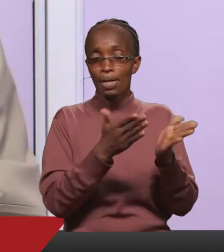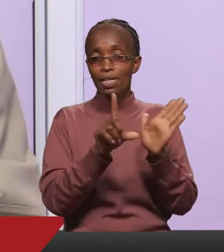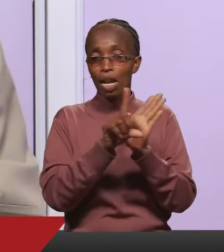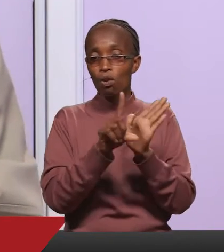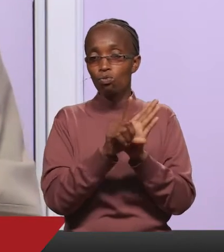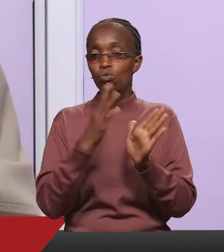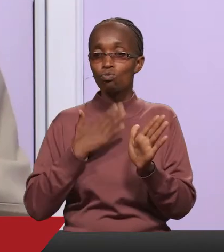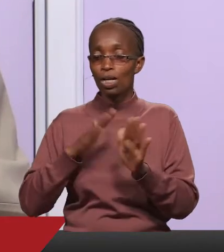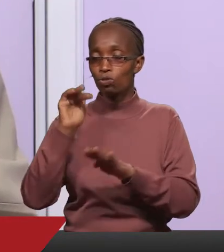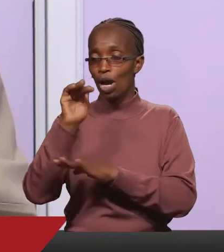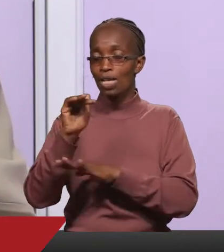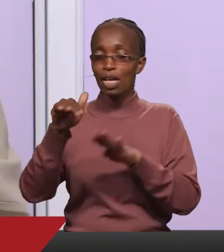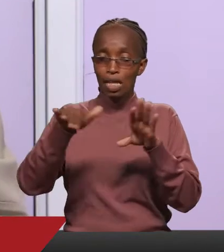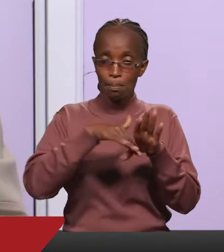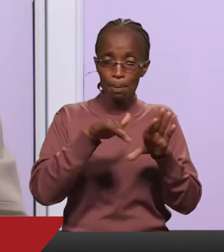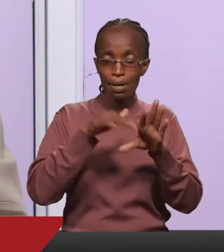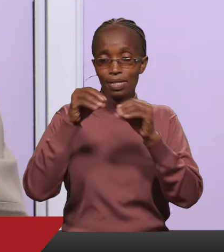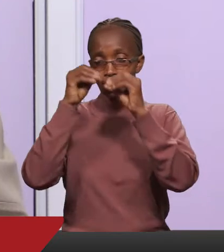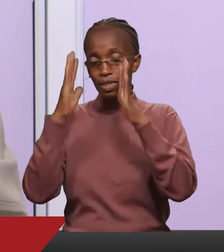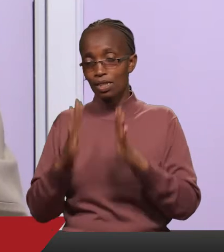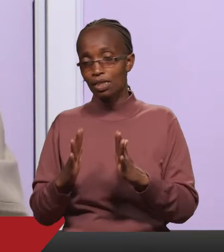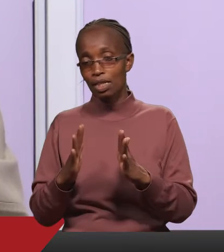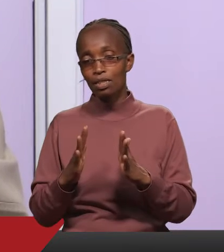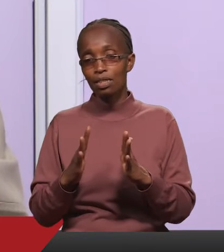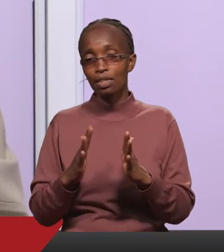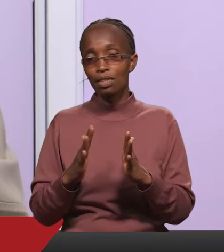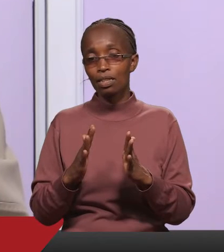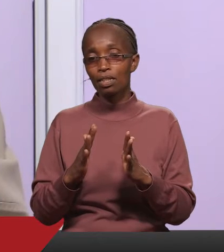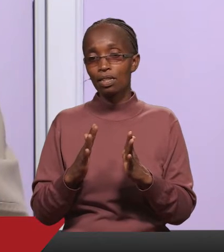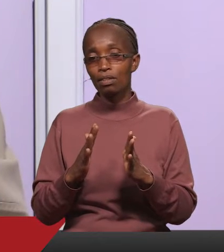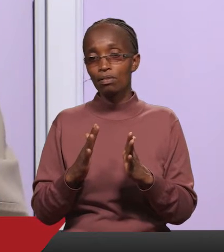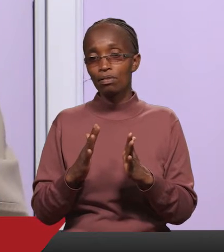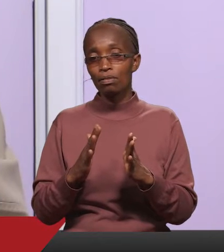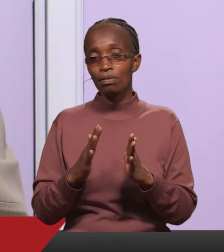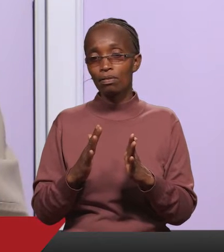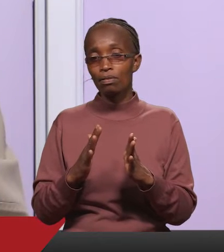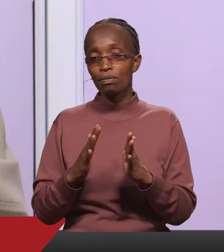to ask our members, teachers and principals,